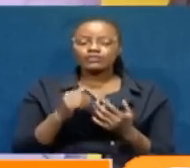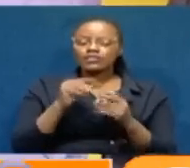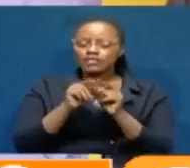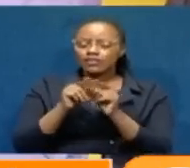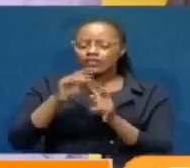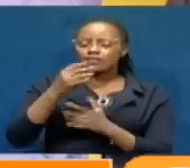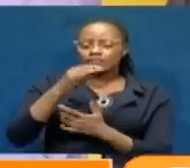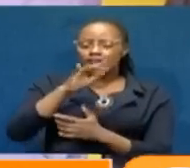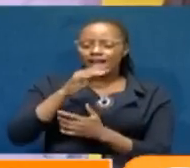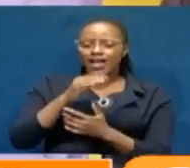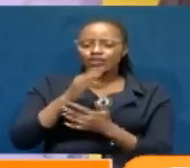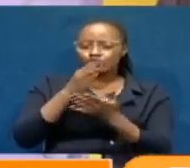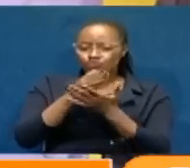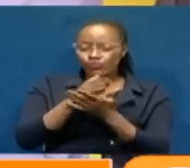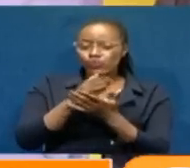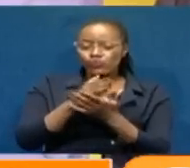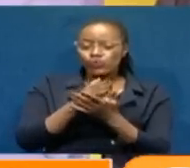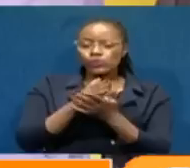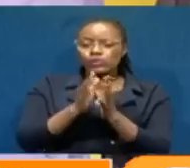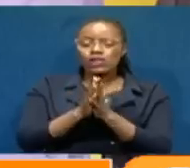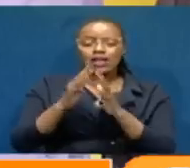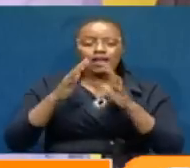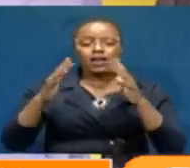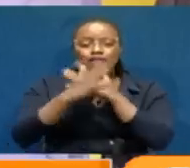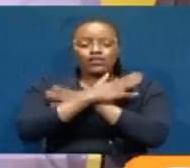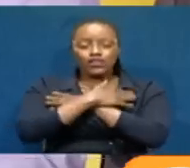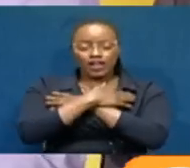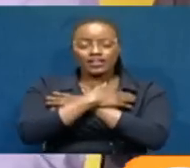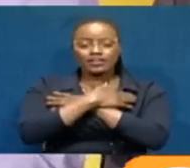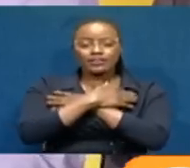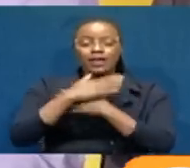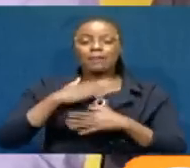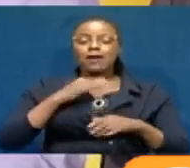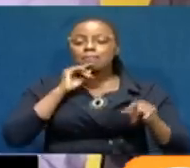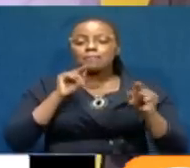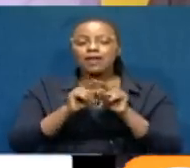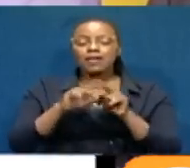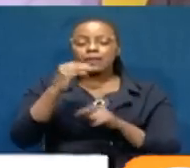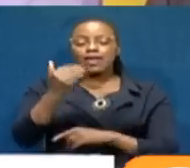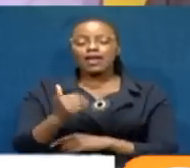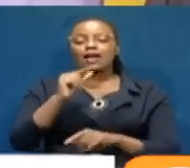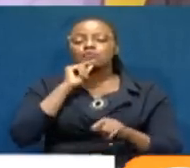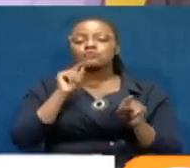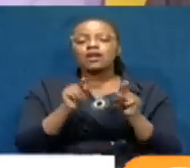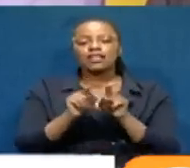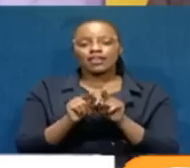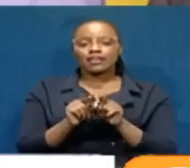diligent professional, a great friend, my brother, my young brother,